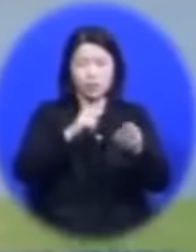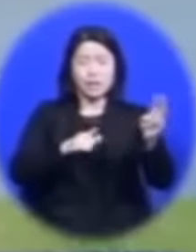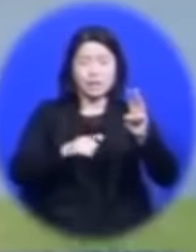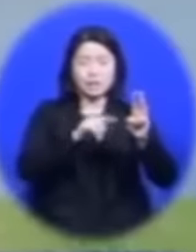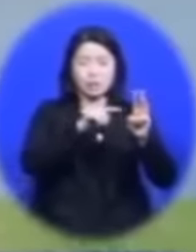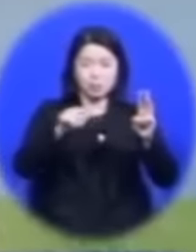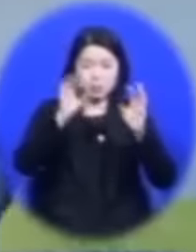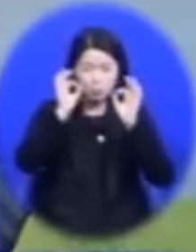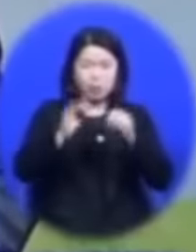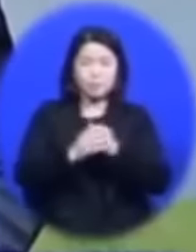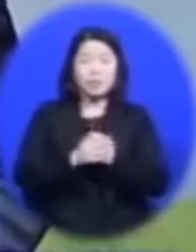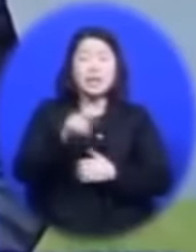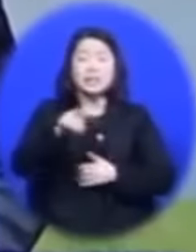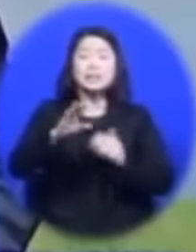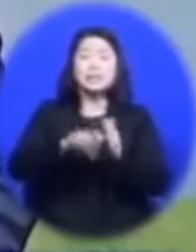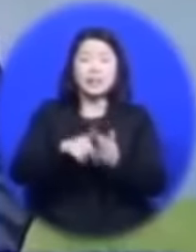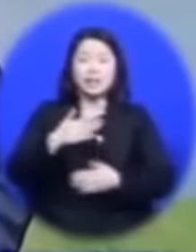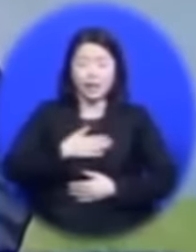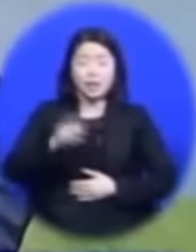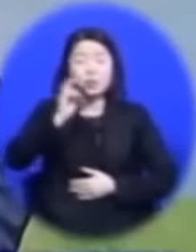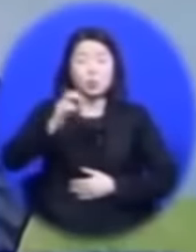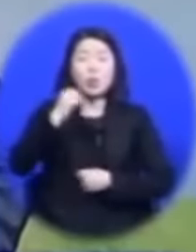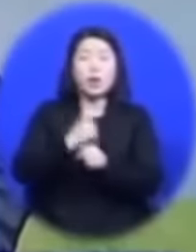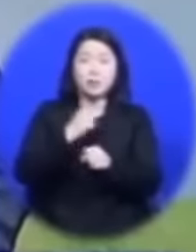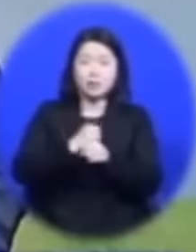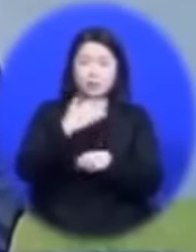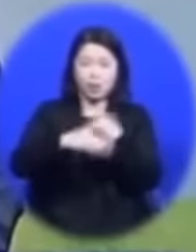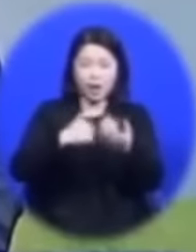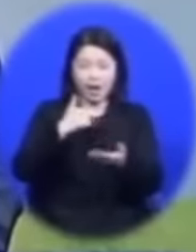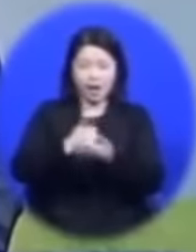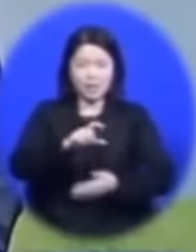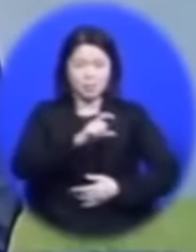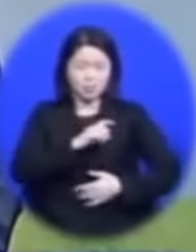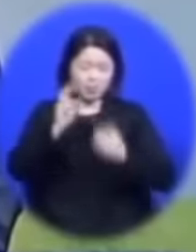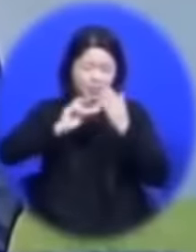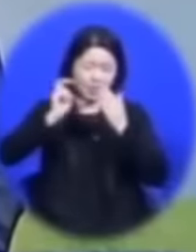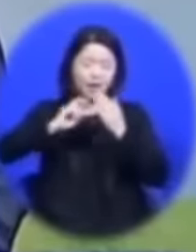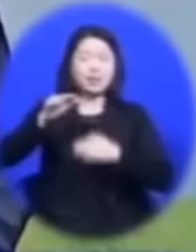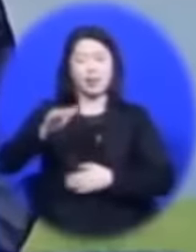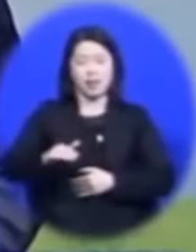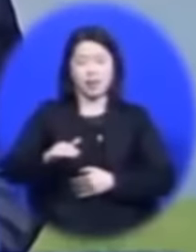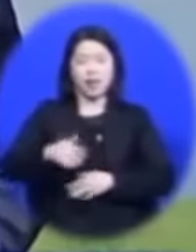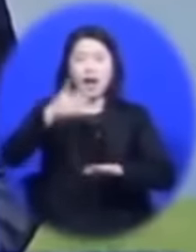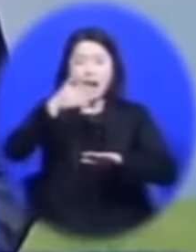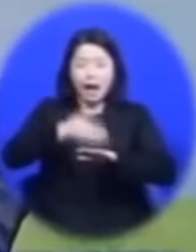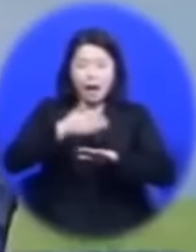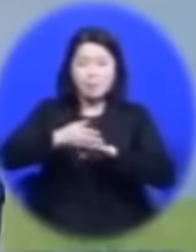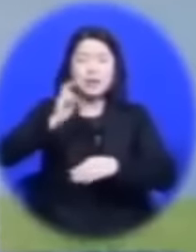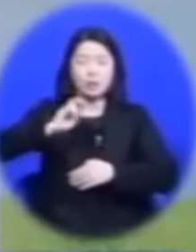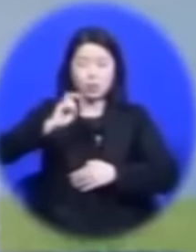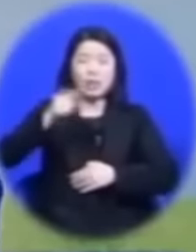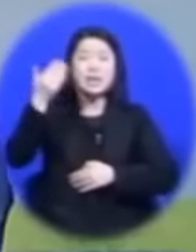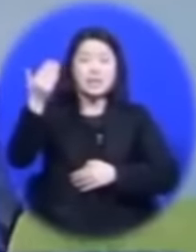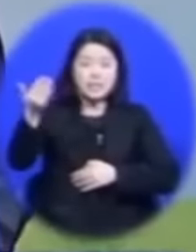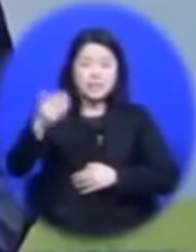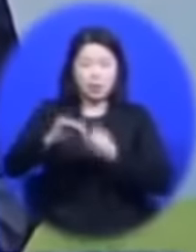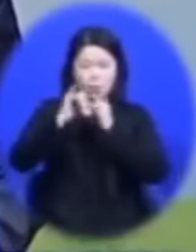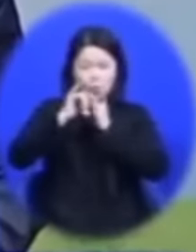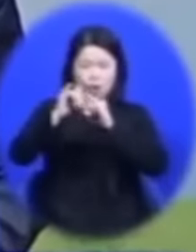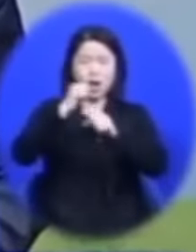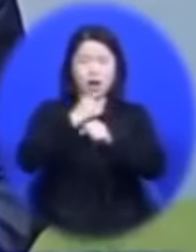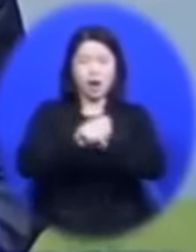30절부터 보면 그때 나는 노래를 지어 하나님의 이름을 찬양하련다. 감사의 노래로 그의